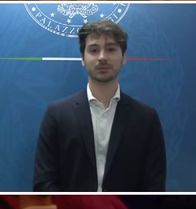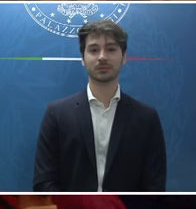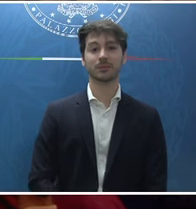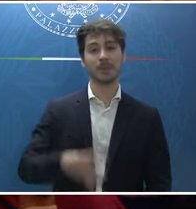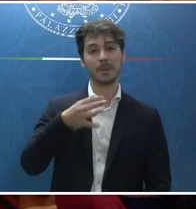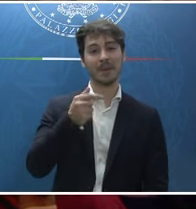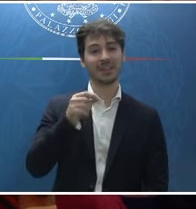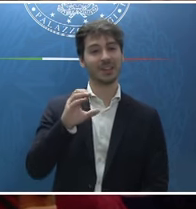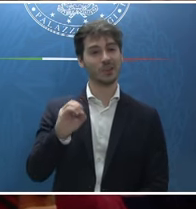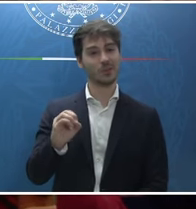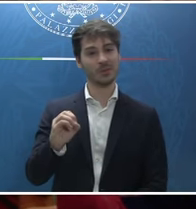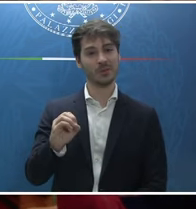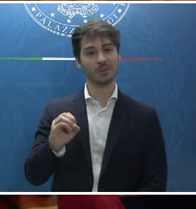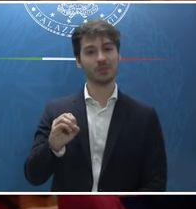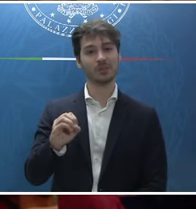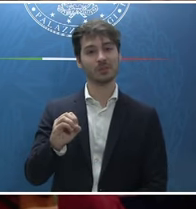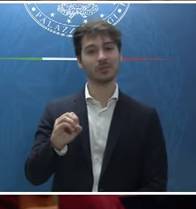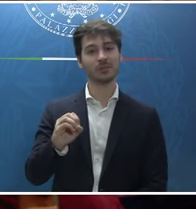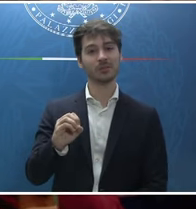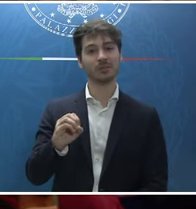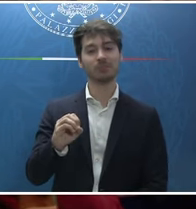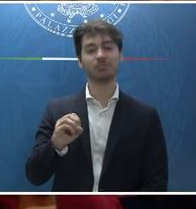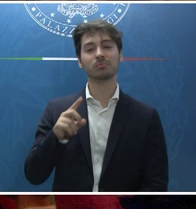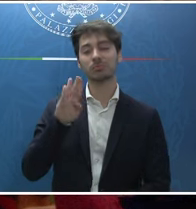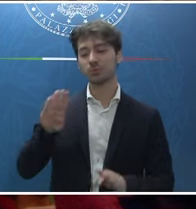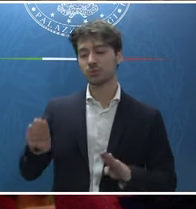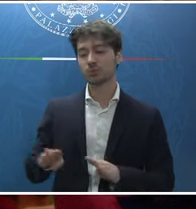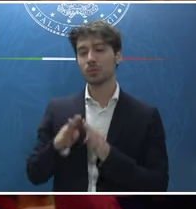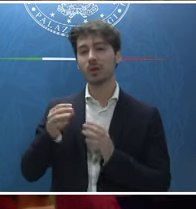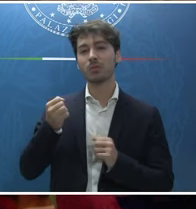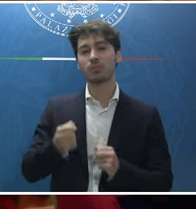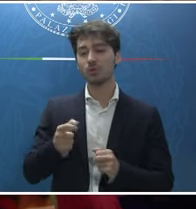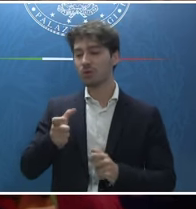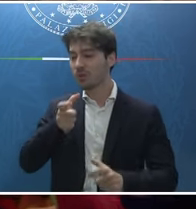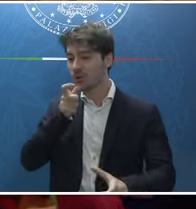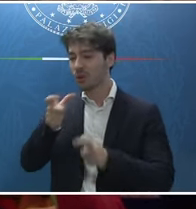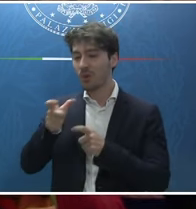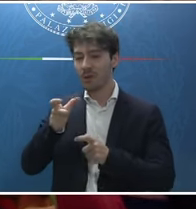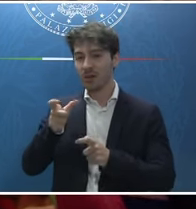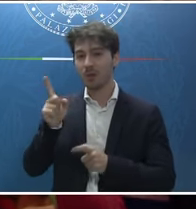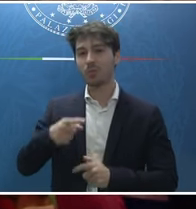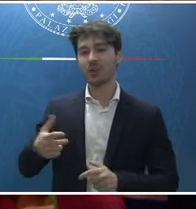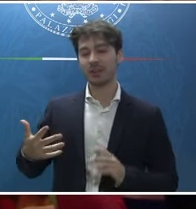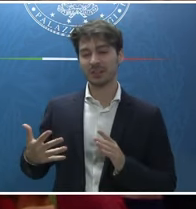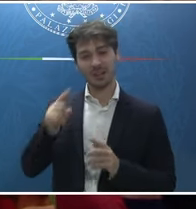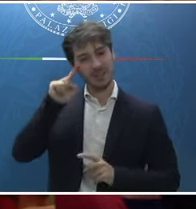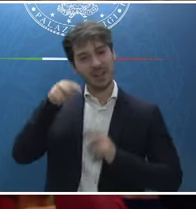Matteo, tu che hai scoperto il potere delle relazioni, ma anche della fatica dello sport per guarire.